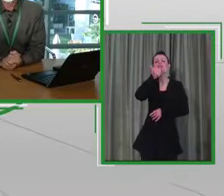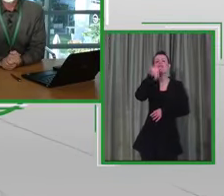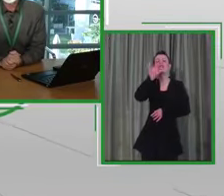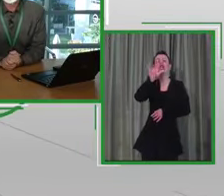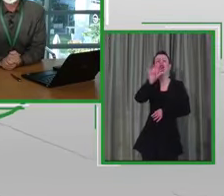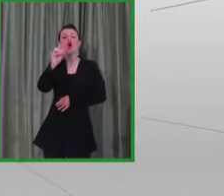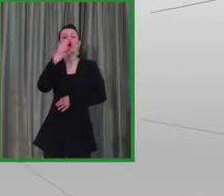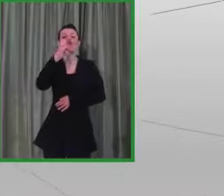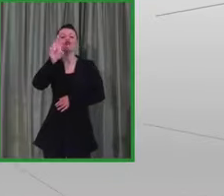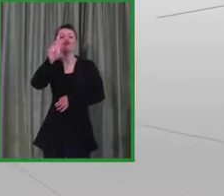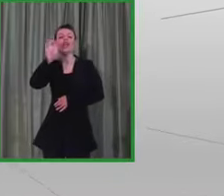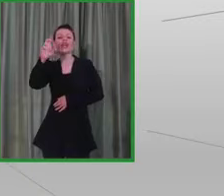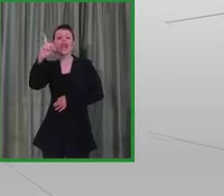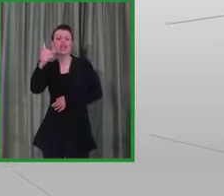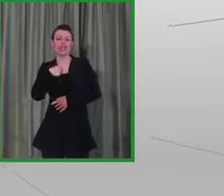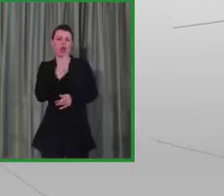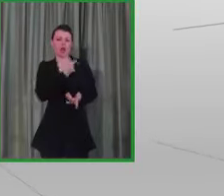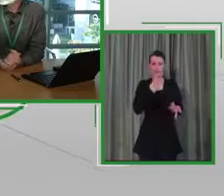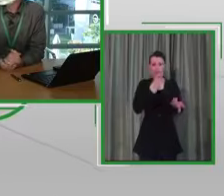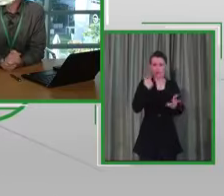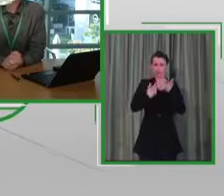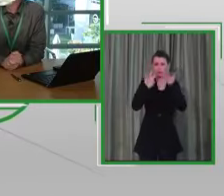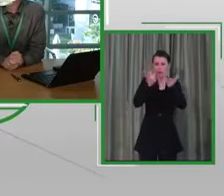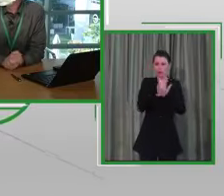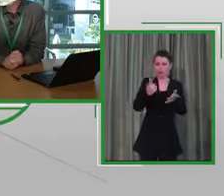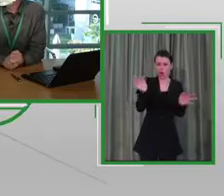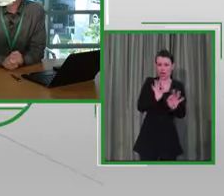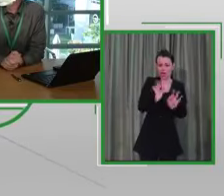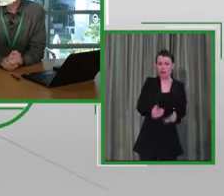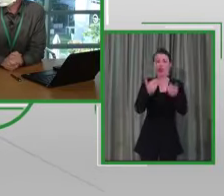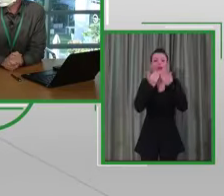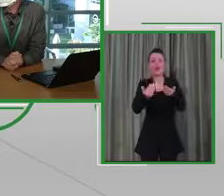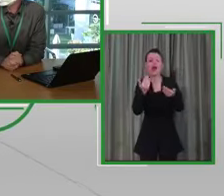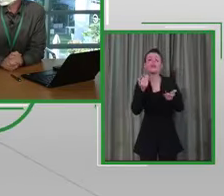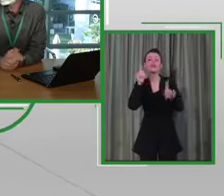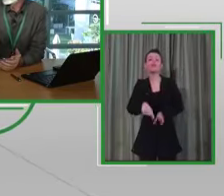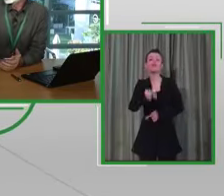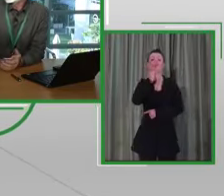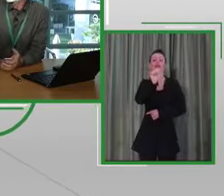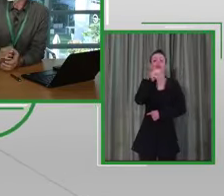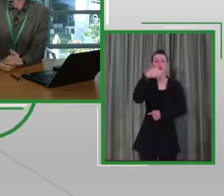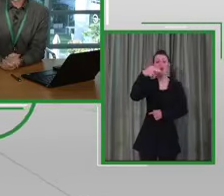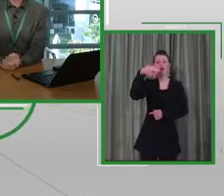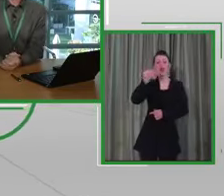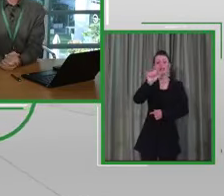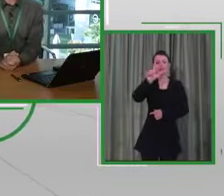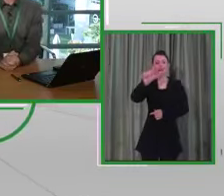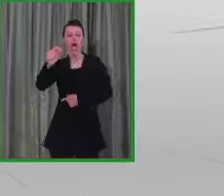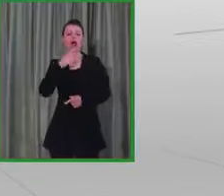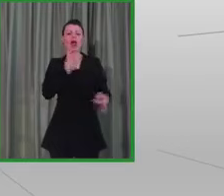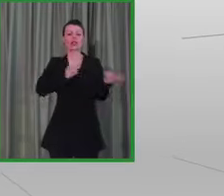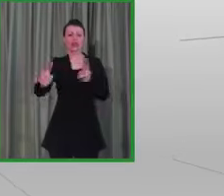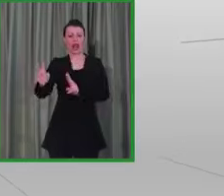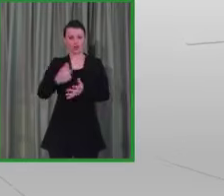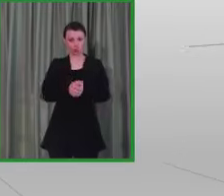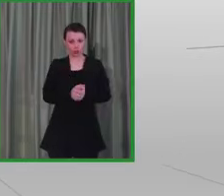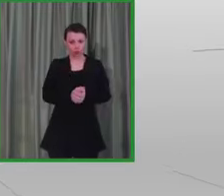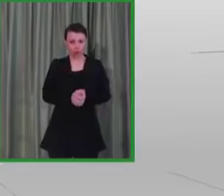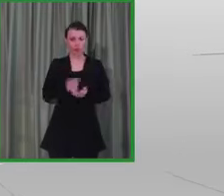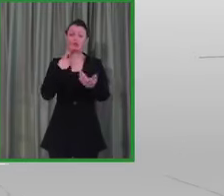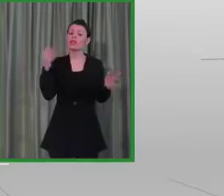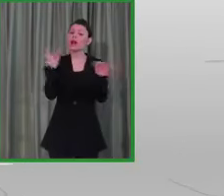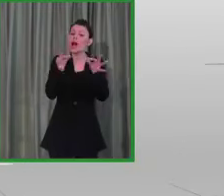importantissimo contributo ringrazio anche ramona sala per la sua traduzione è l'appuntamento